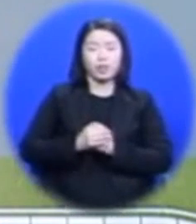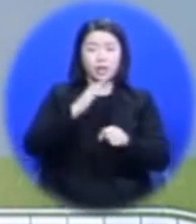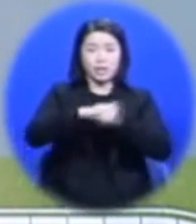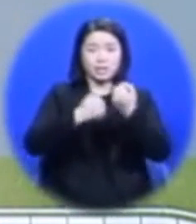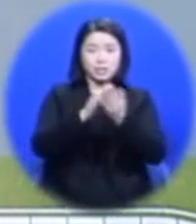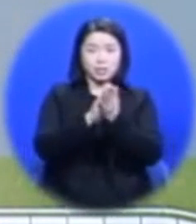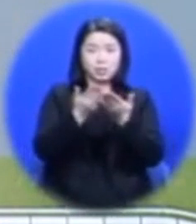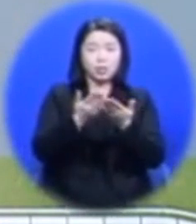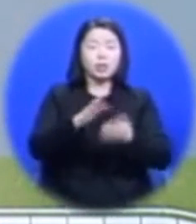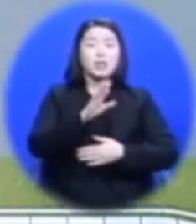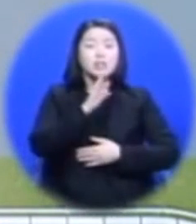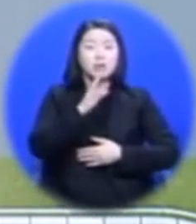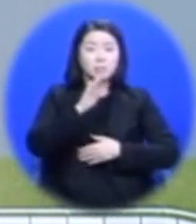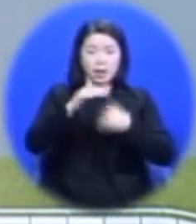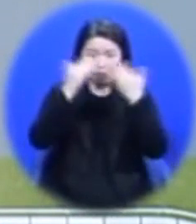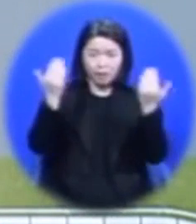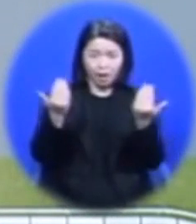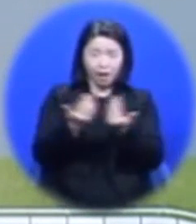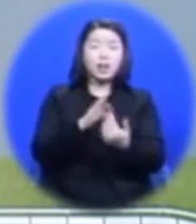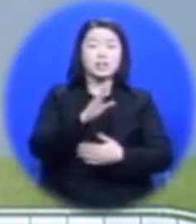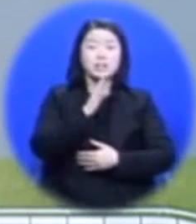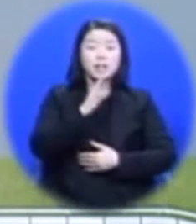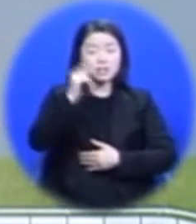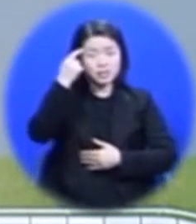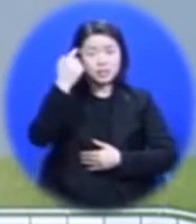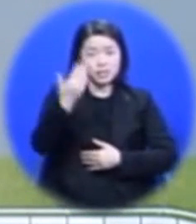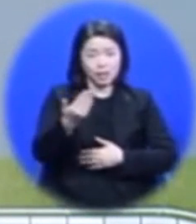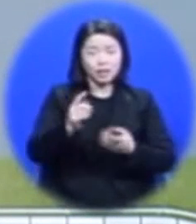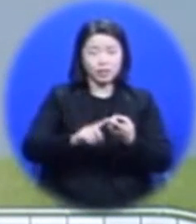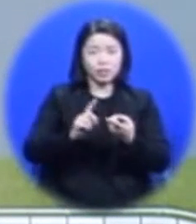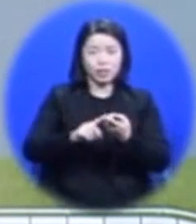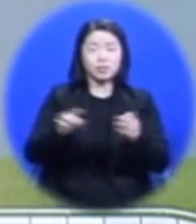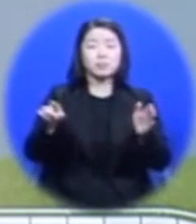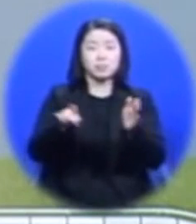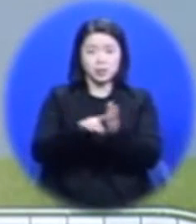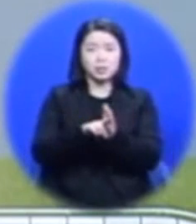성경이 정말 다 사실이냐 하는 것에 대한 믿음이